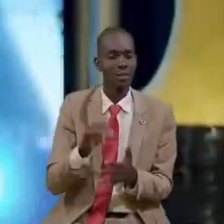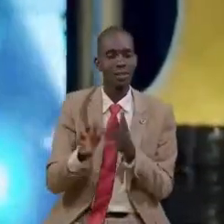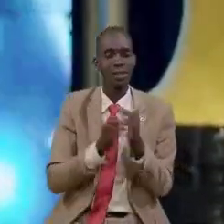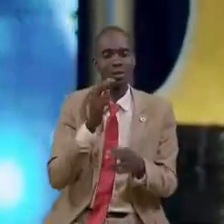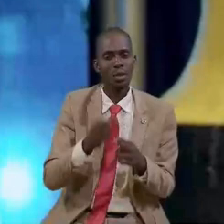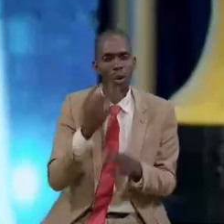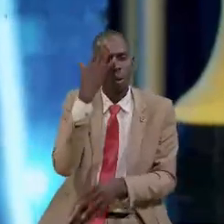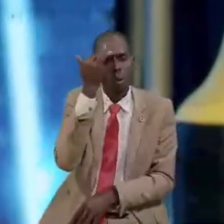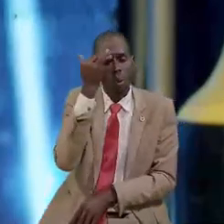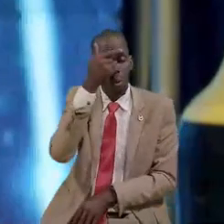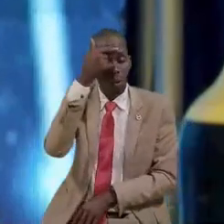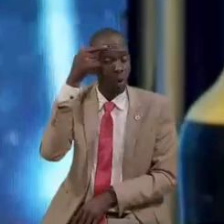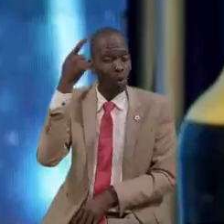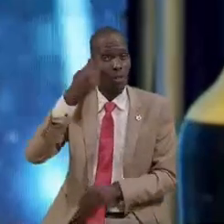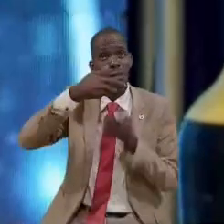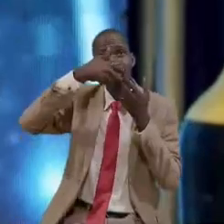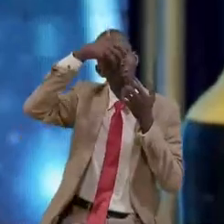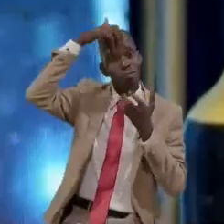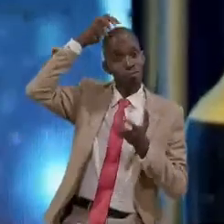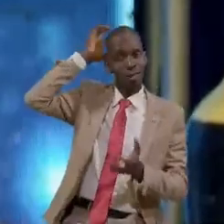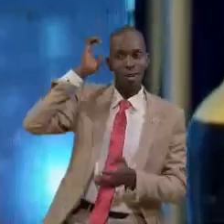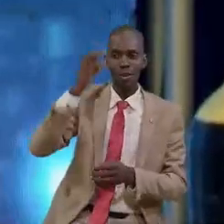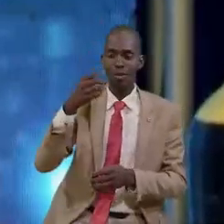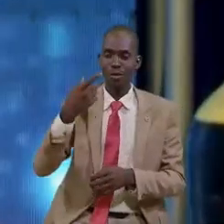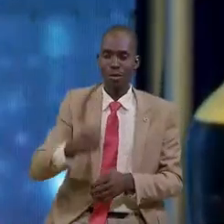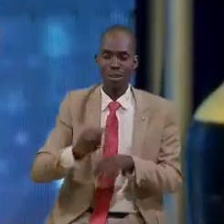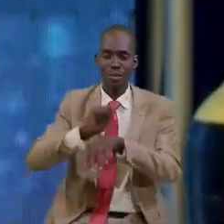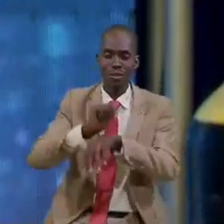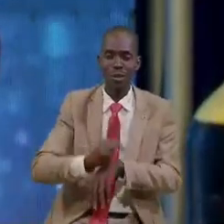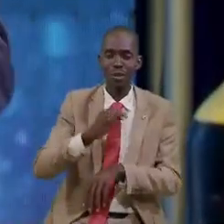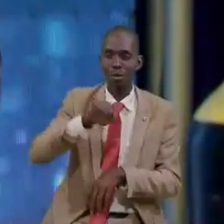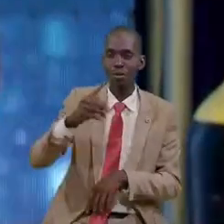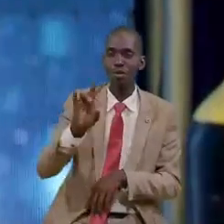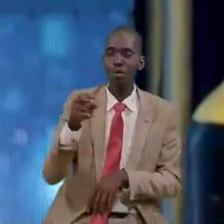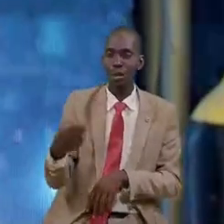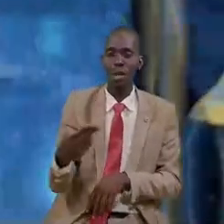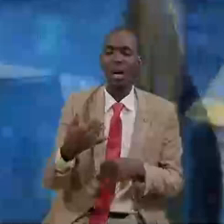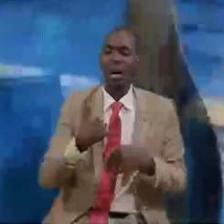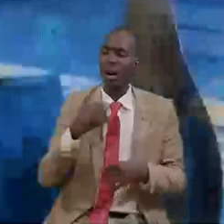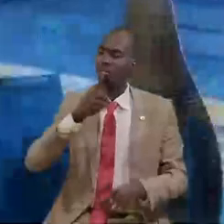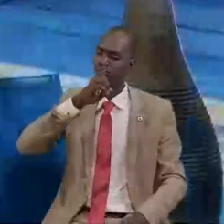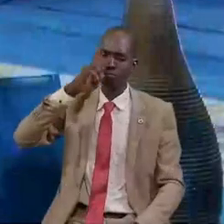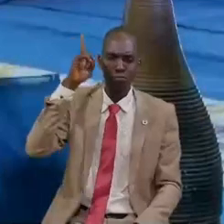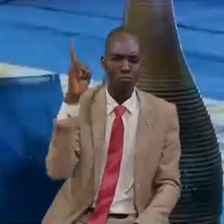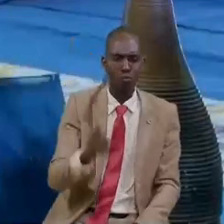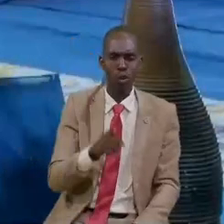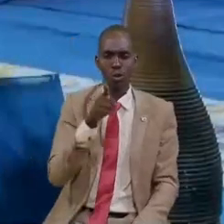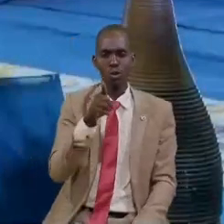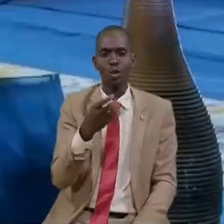lion de la tribu de Juda vous a assuré de